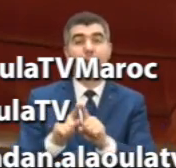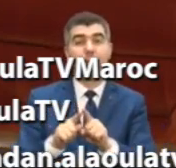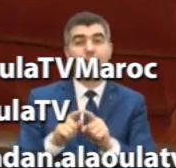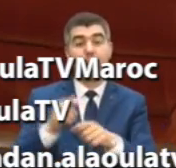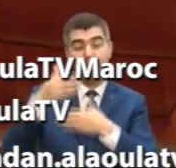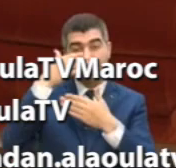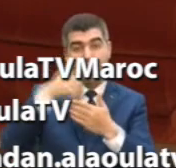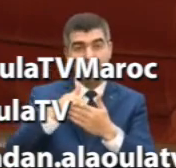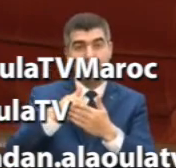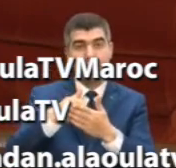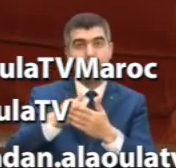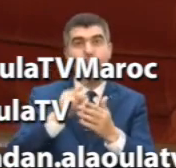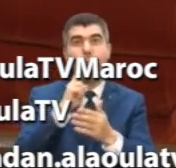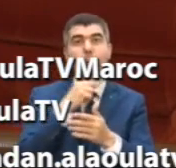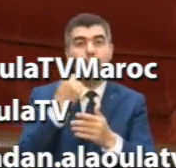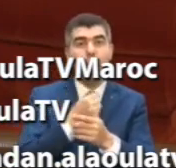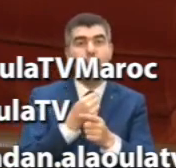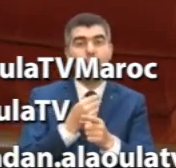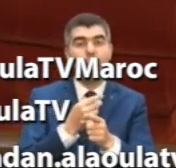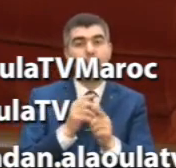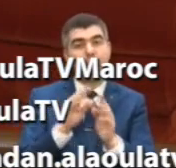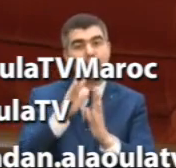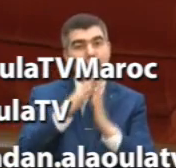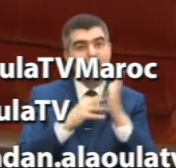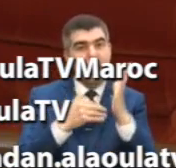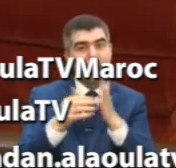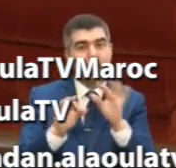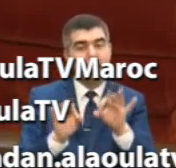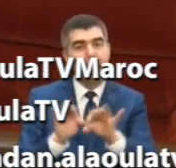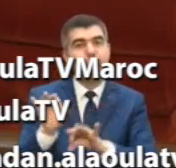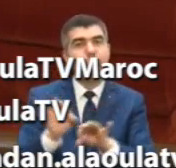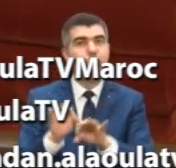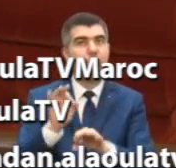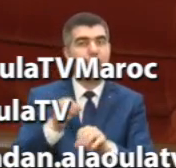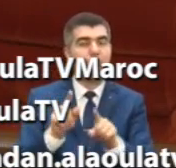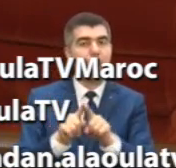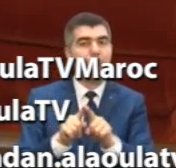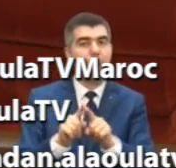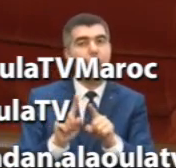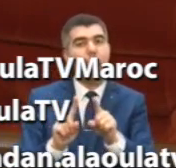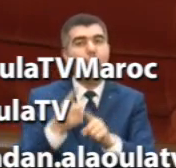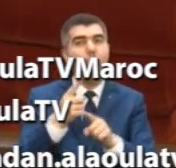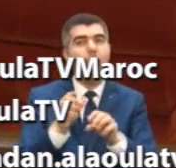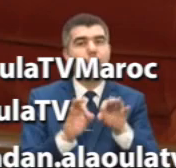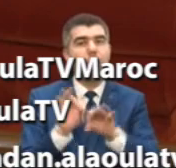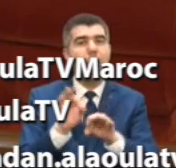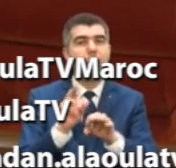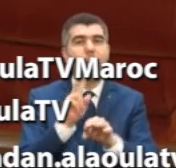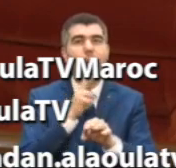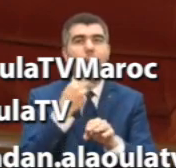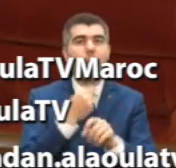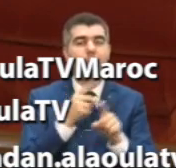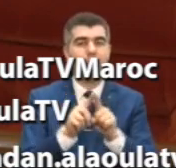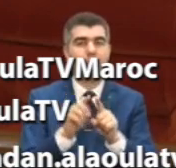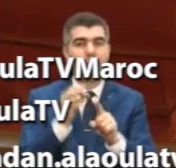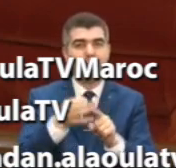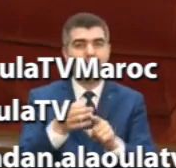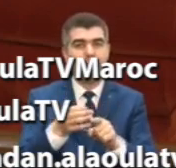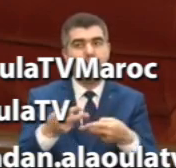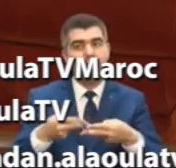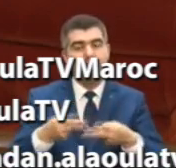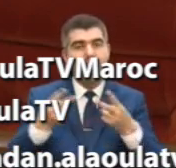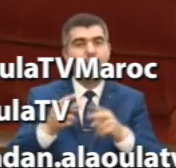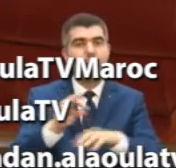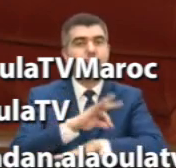وطنية لمحاربة الفساد. هذه الحكومة كان من الإجراءات الأولية اللي قامت بها هو مؤسسة اللجنة الوطنية